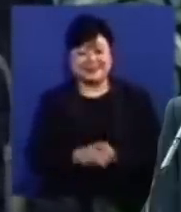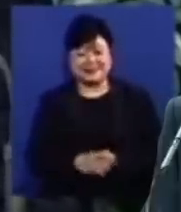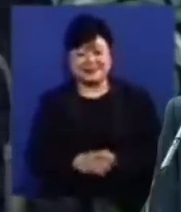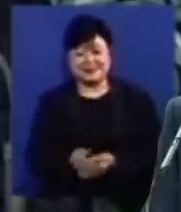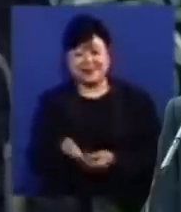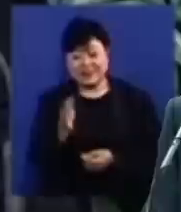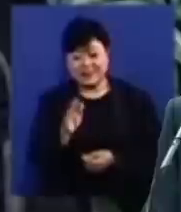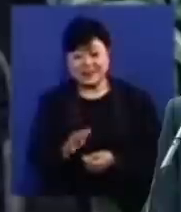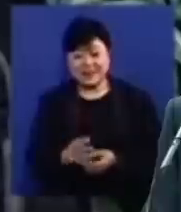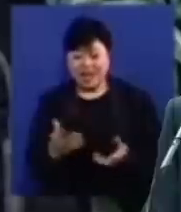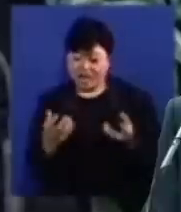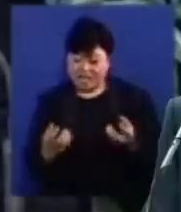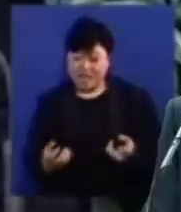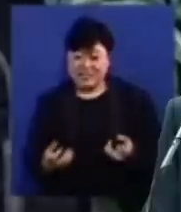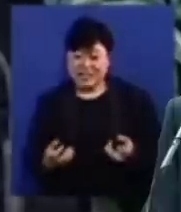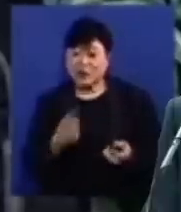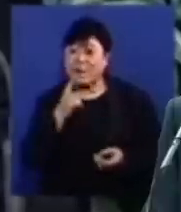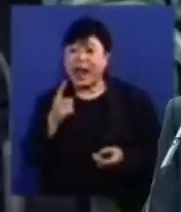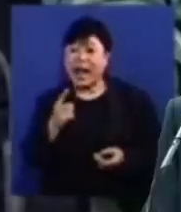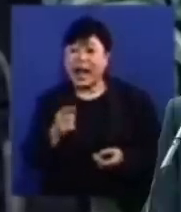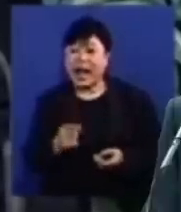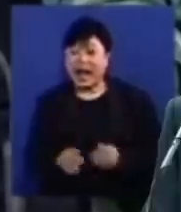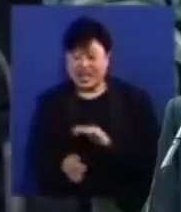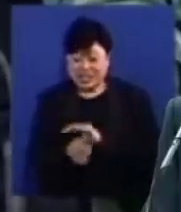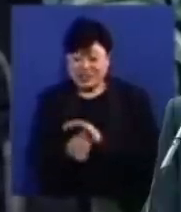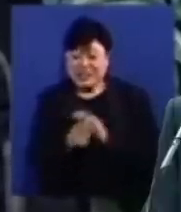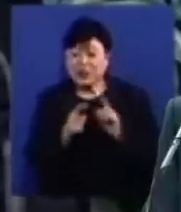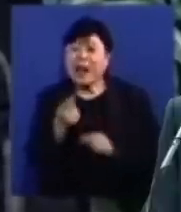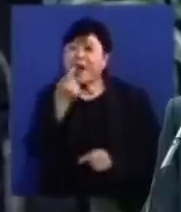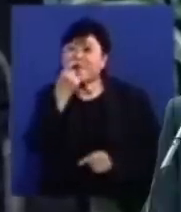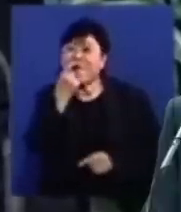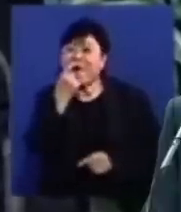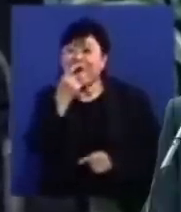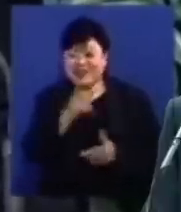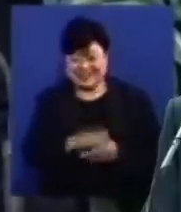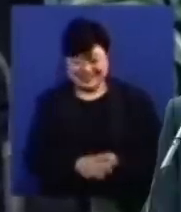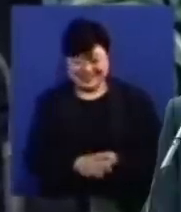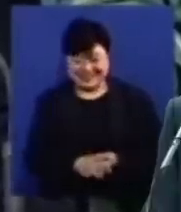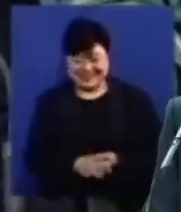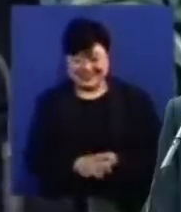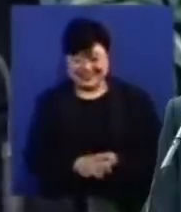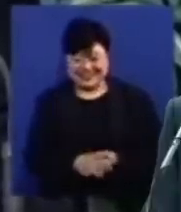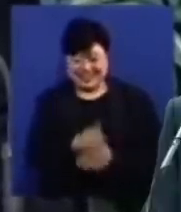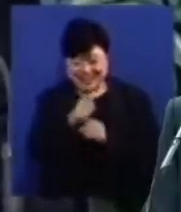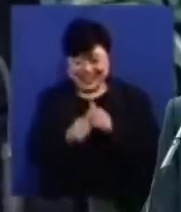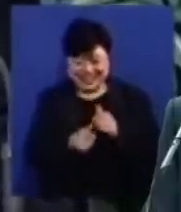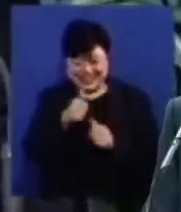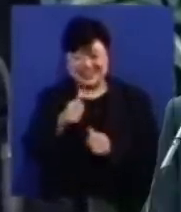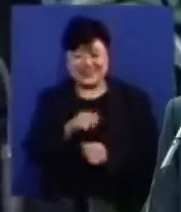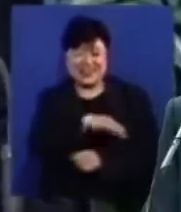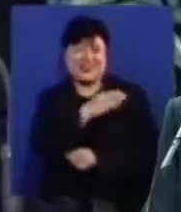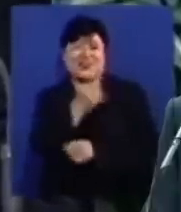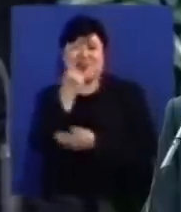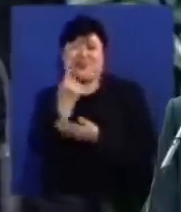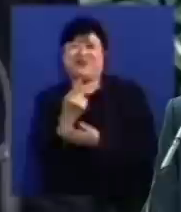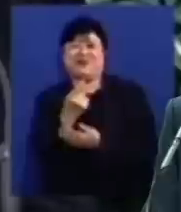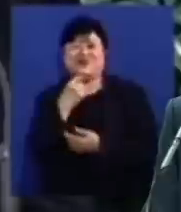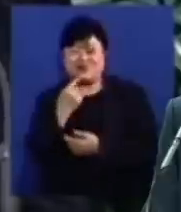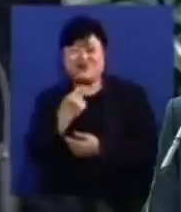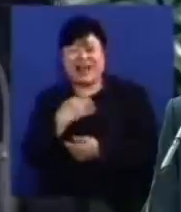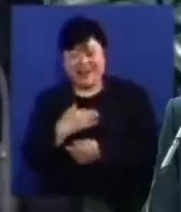그런데 경상도 사투리까지 닮아가지고 있어요. 그걸 그러면 하나님의 능력이 오는 줄 알고.